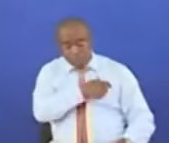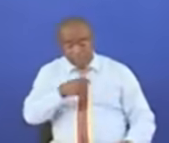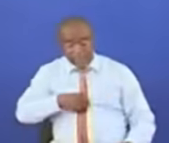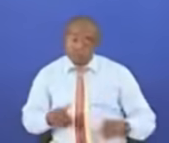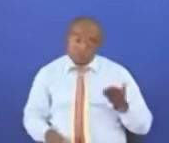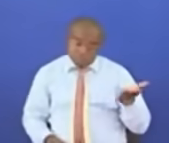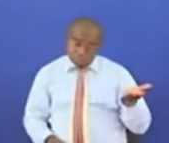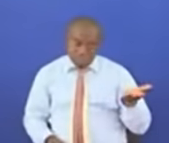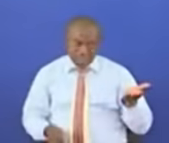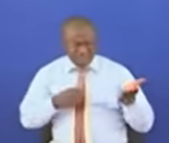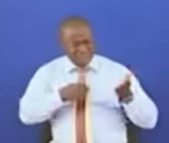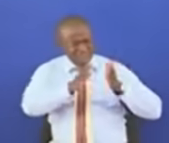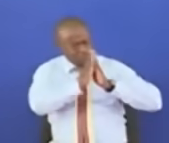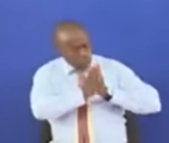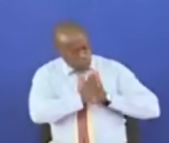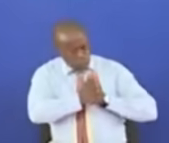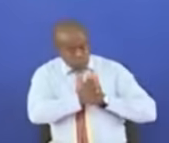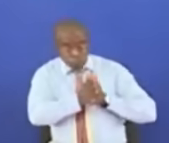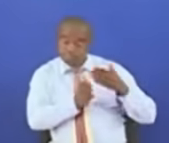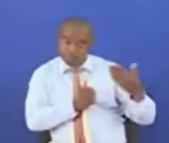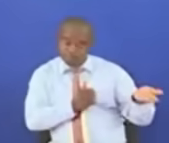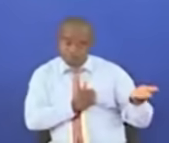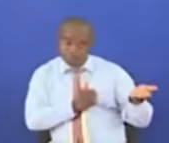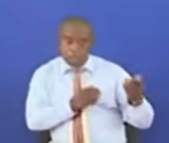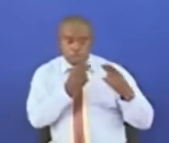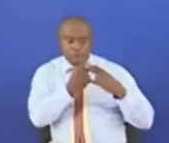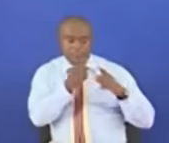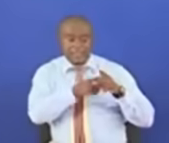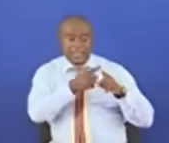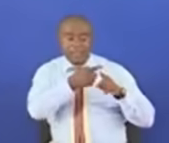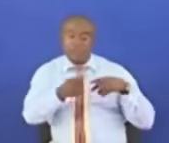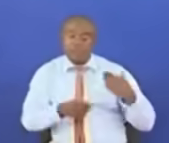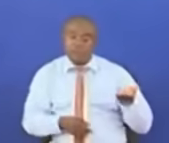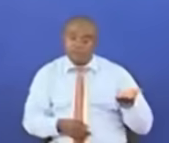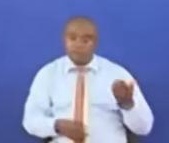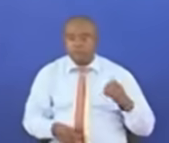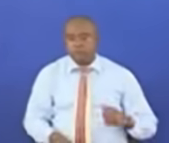wa Tanzania, Dr. Samia Suluhu Hassan, kwa